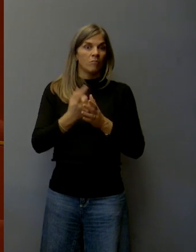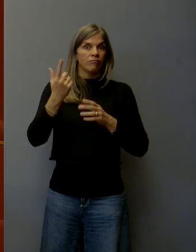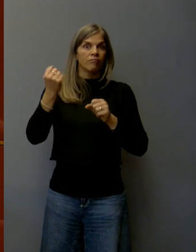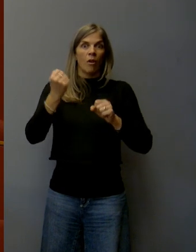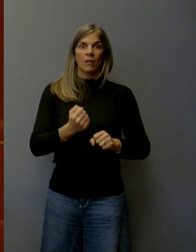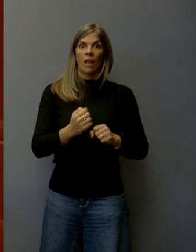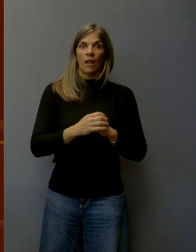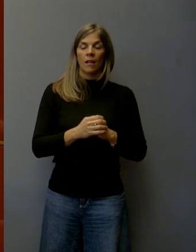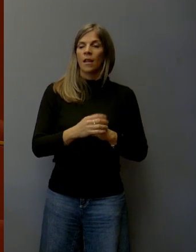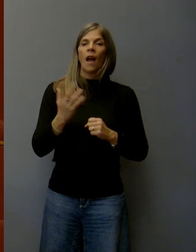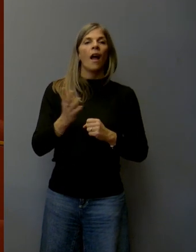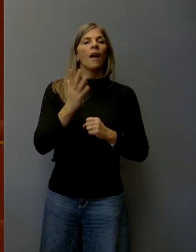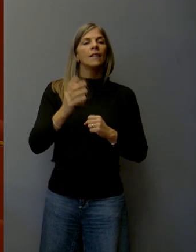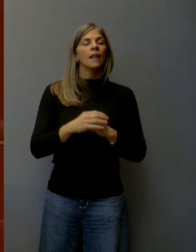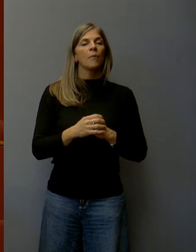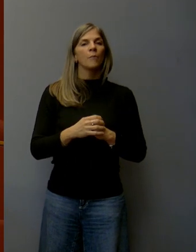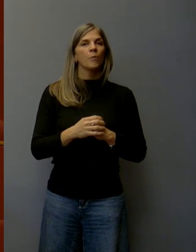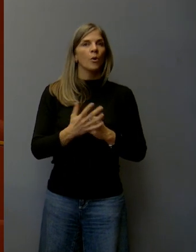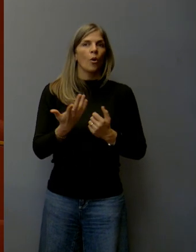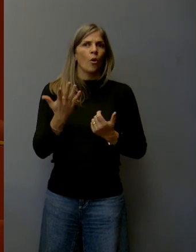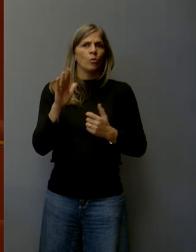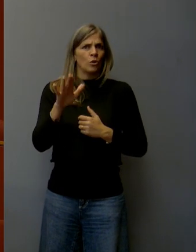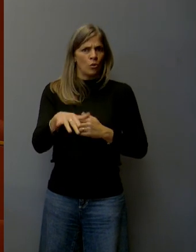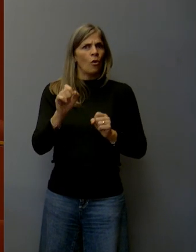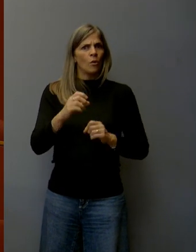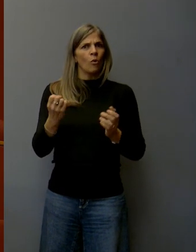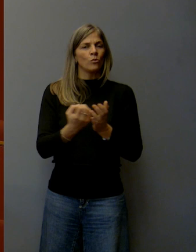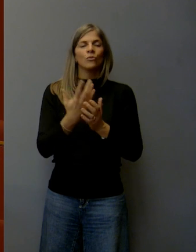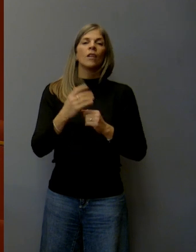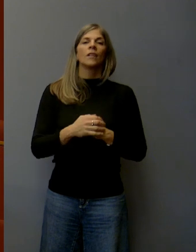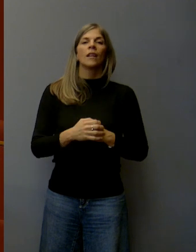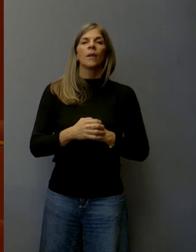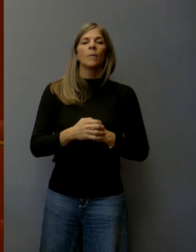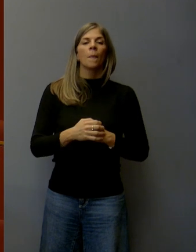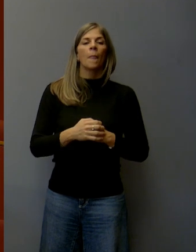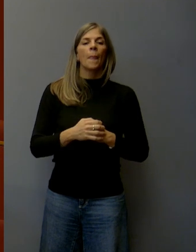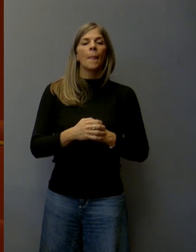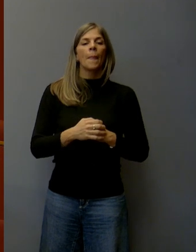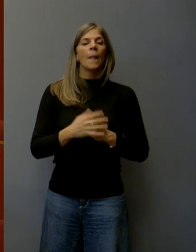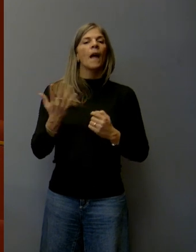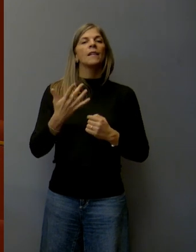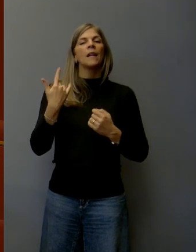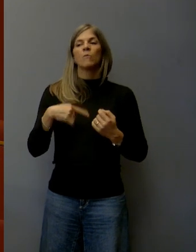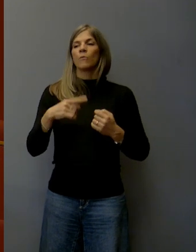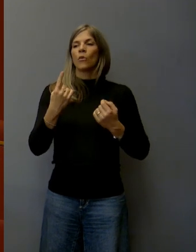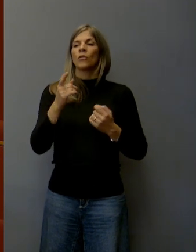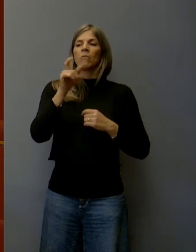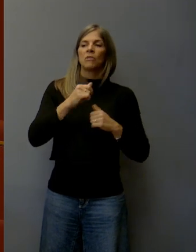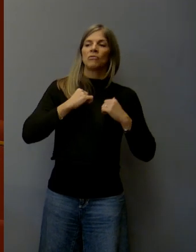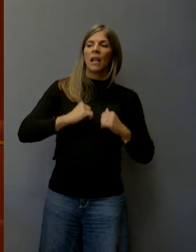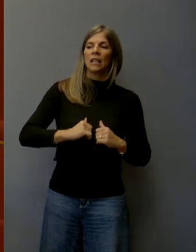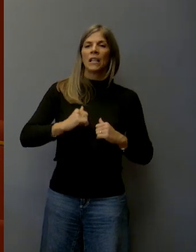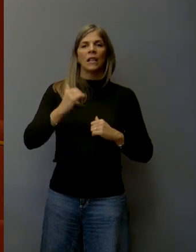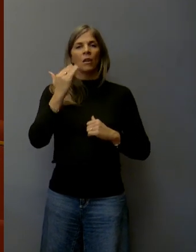questioni all'ordine del giorno mi riferisco a quelle che sono le aspettative che un cittadino una cittadina qualunque